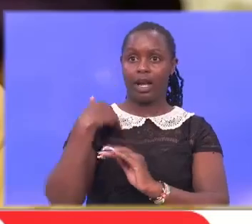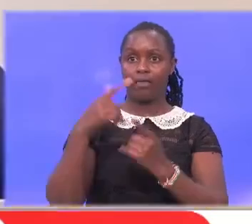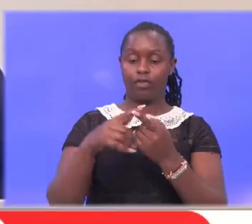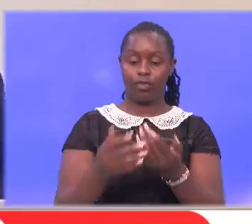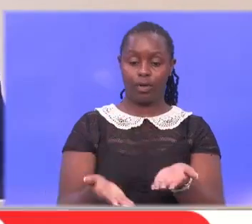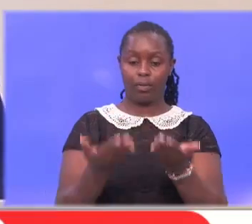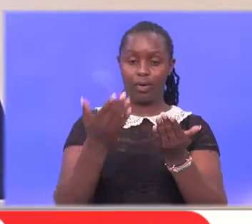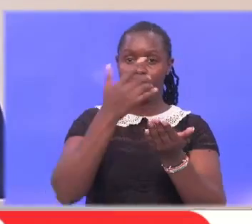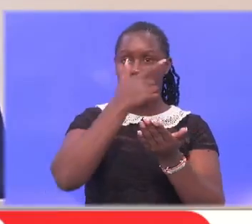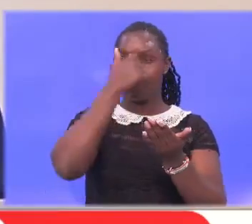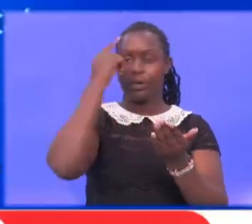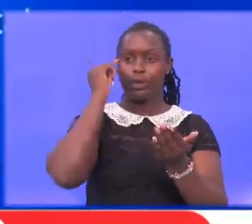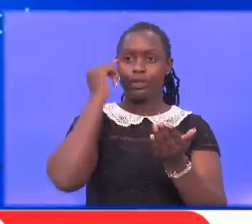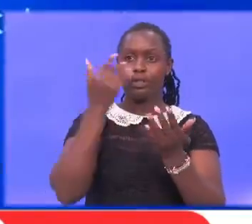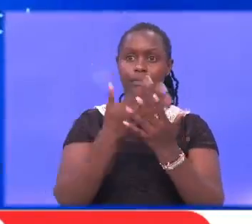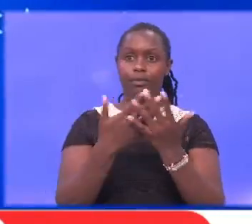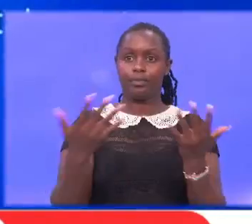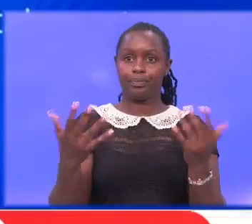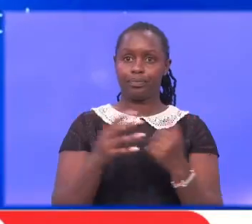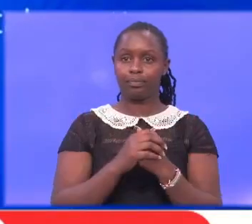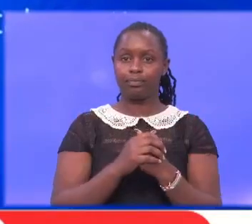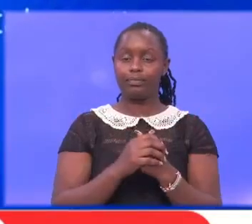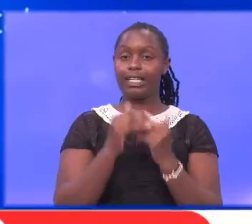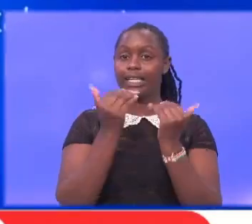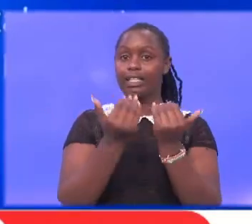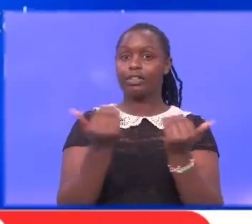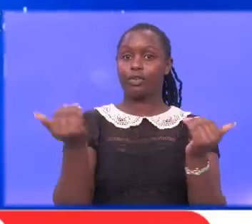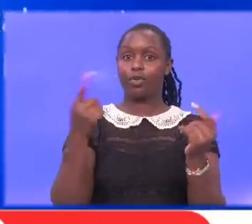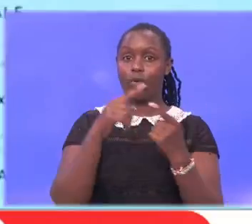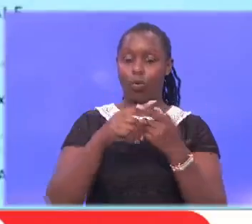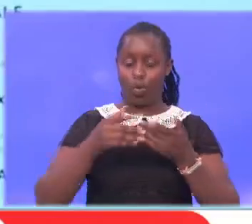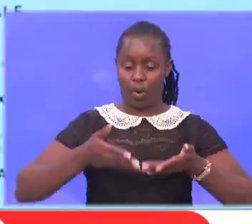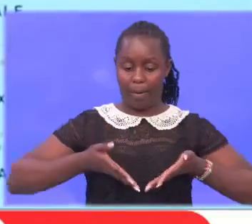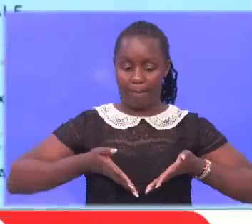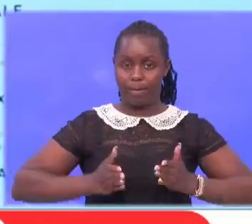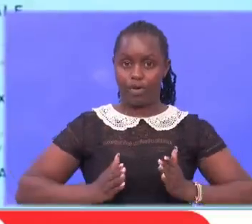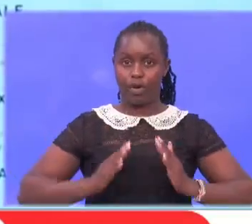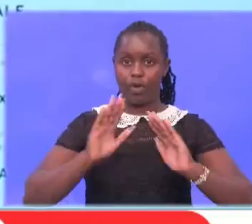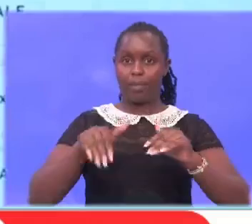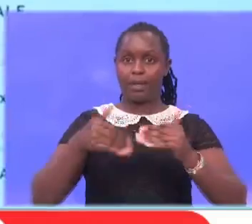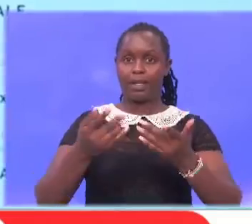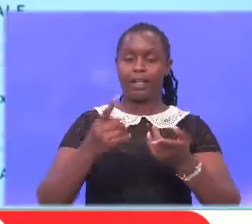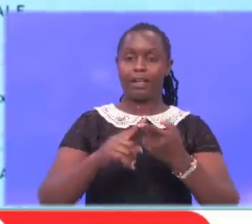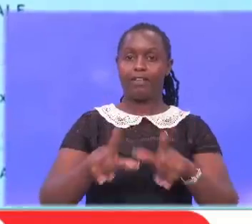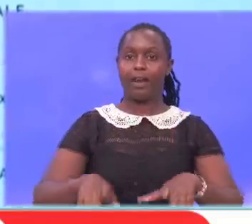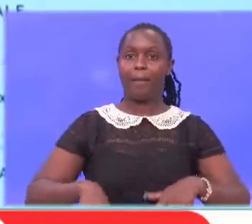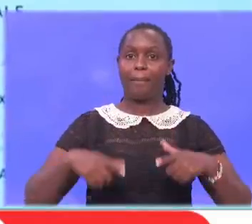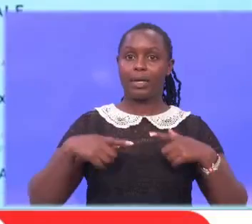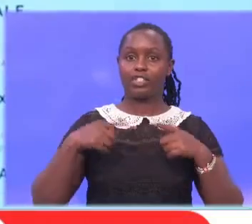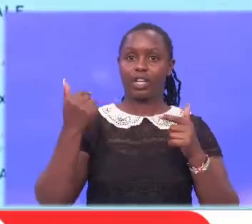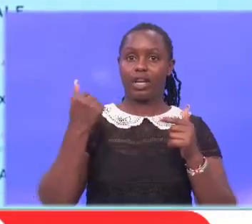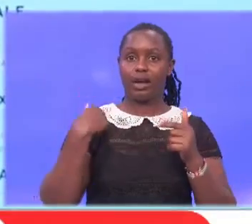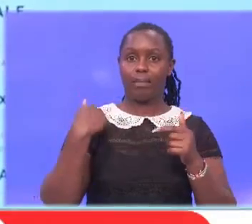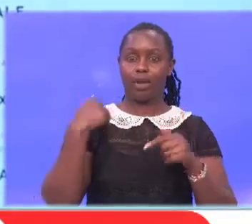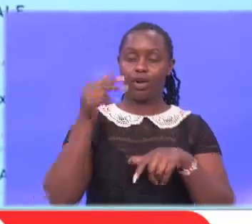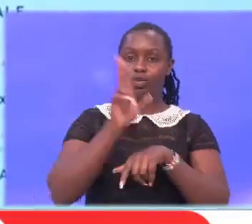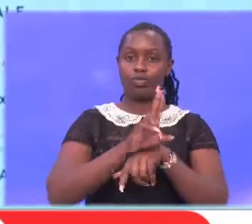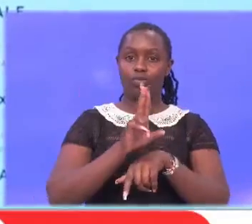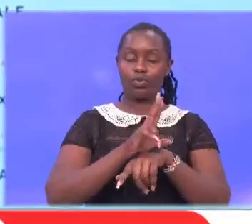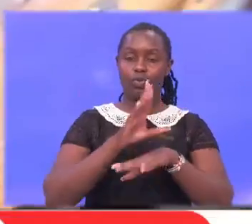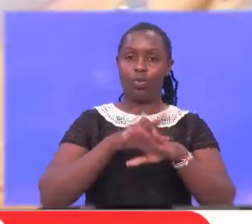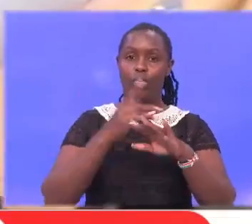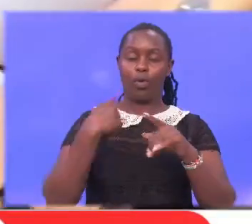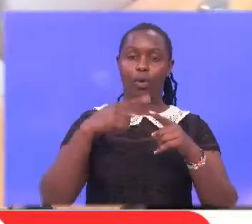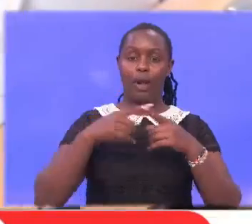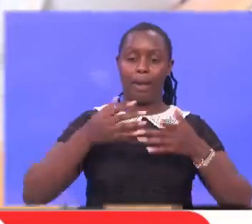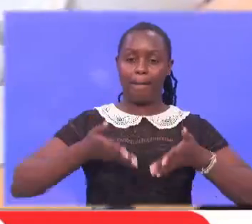have really changed from that time. Watoto waliozaliwa pia watapewa Maisha Namba ya kutumia katika vyeti vyao vya kuzaliwa na